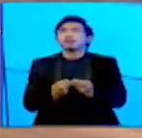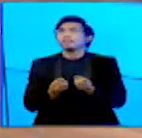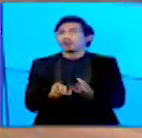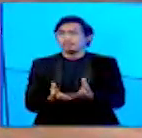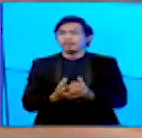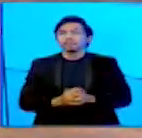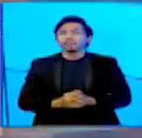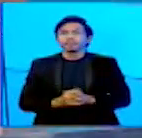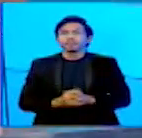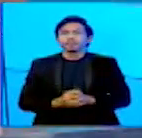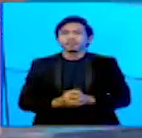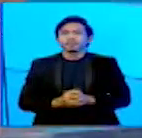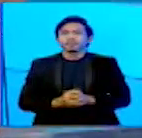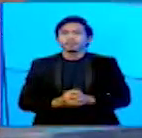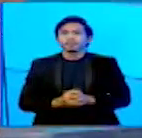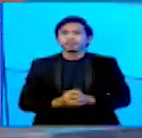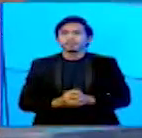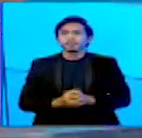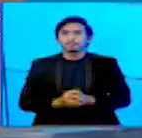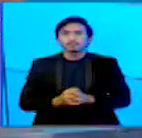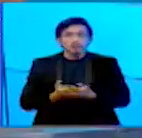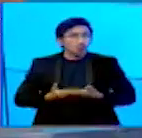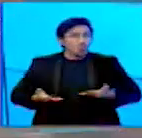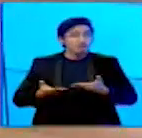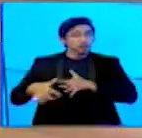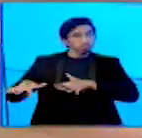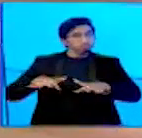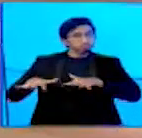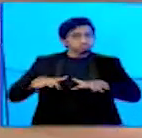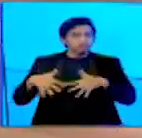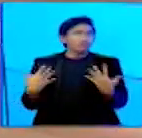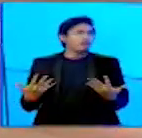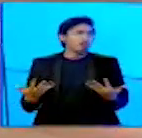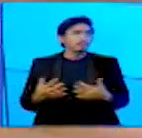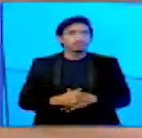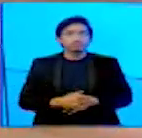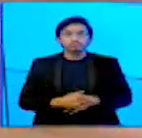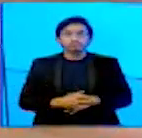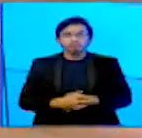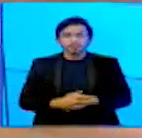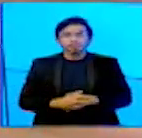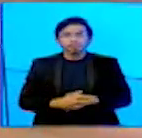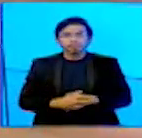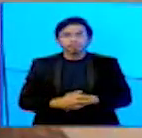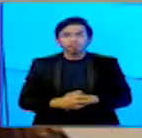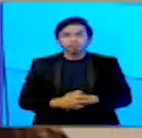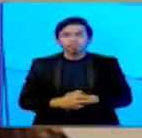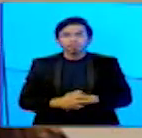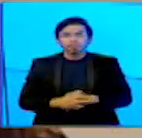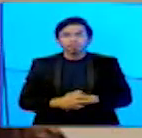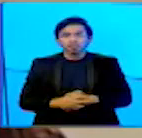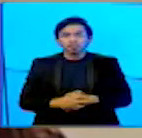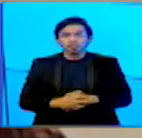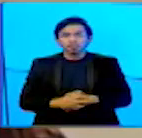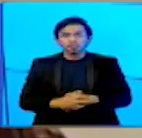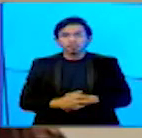kemudian Bagaimana kondisi akibat gempa susulan yang baru saja terjadi Pak Hai untuk korban hingga